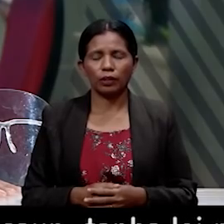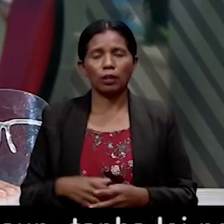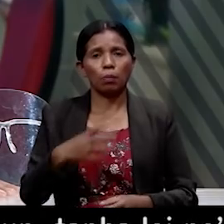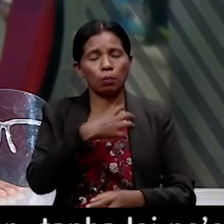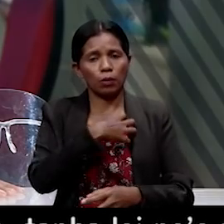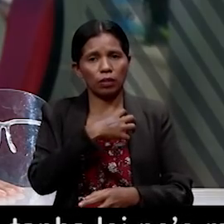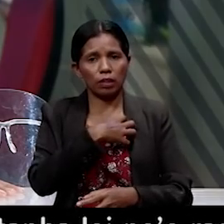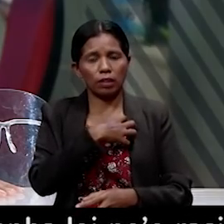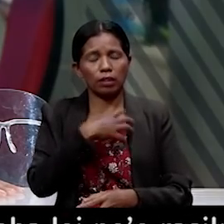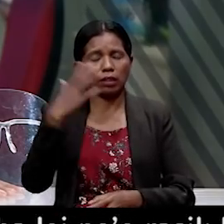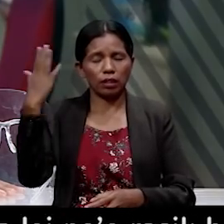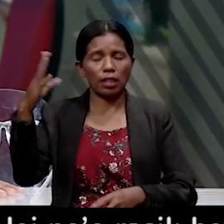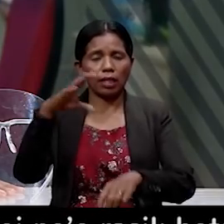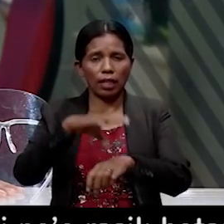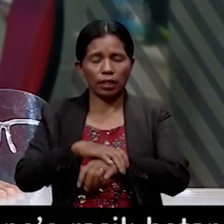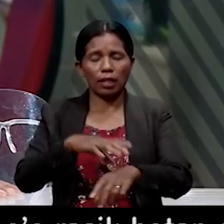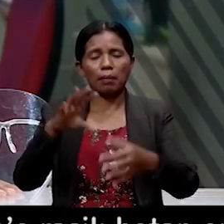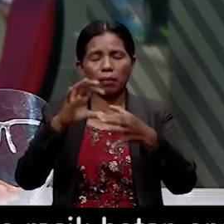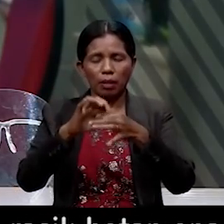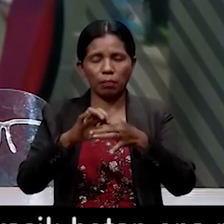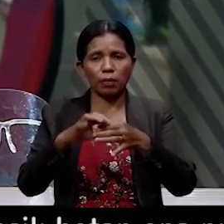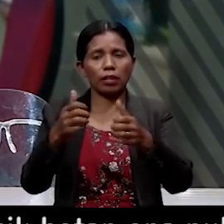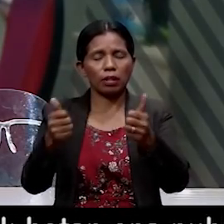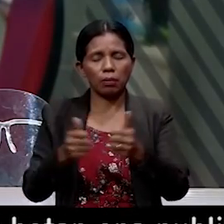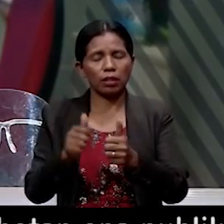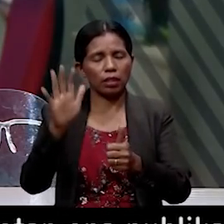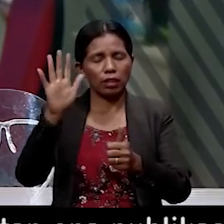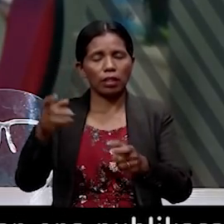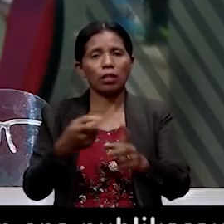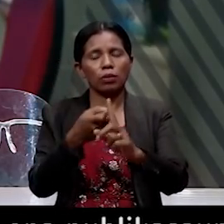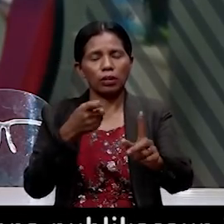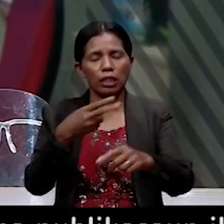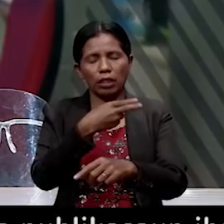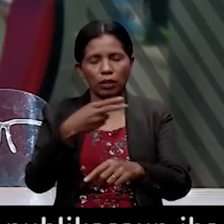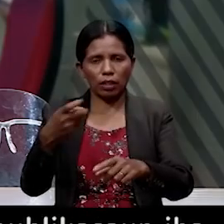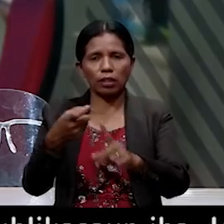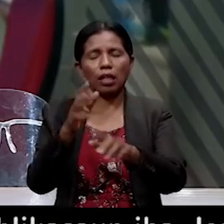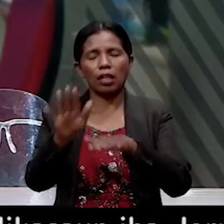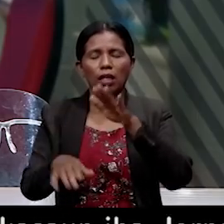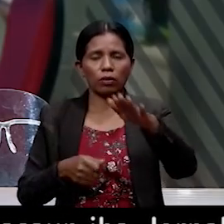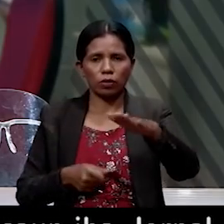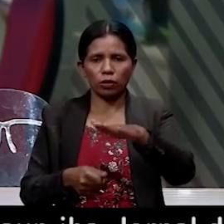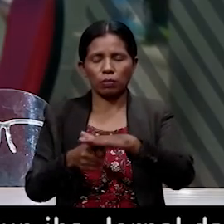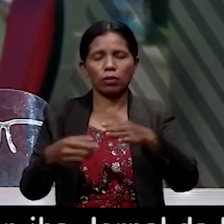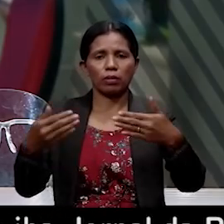captura tang membro arte marciais na Lima nebe fila Rússia Indonésia li Rússia Tase.